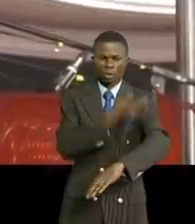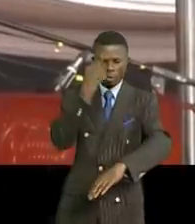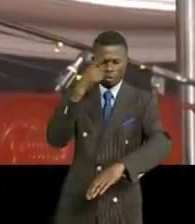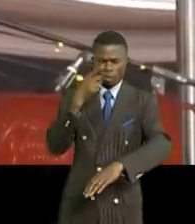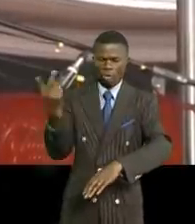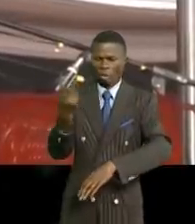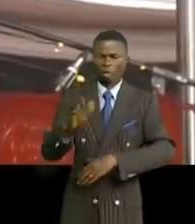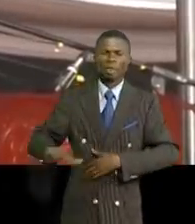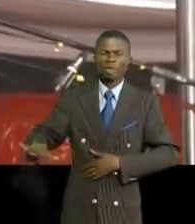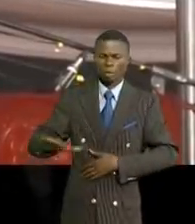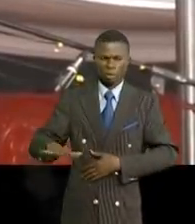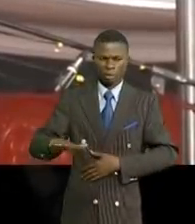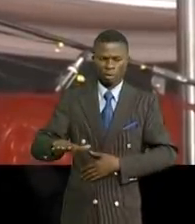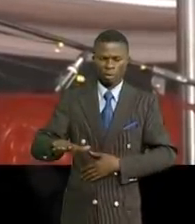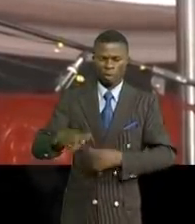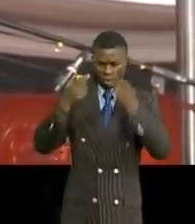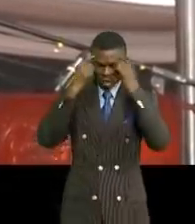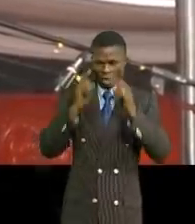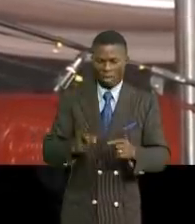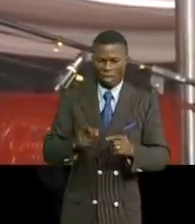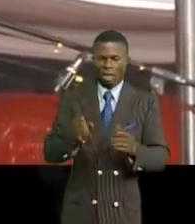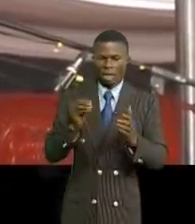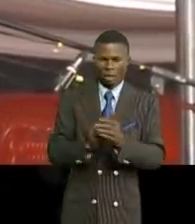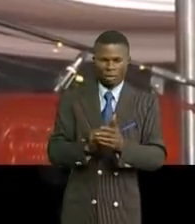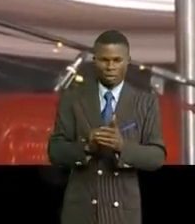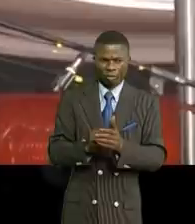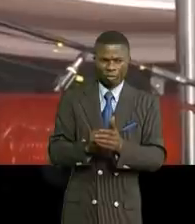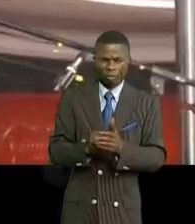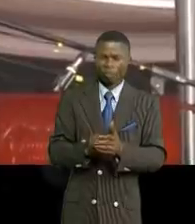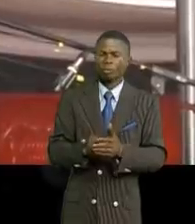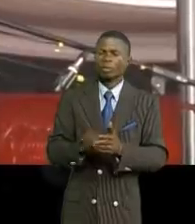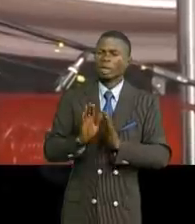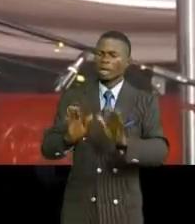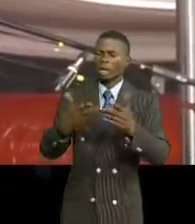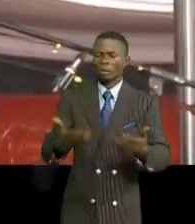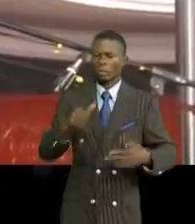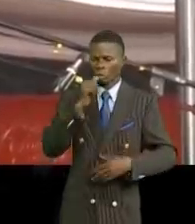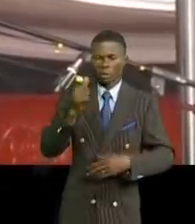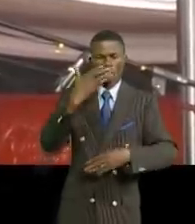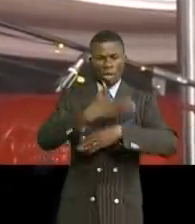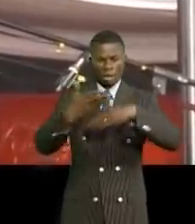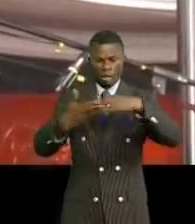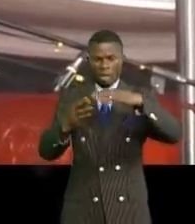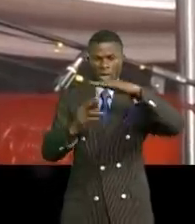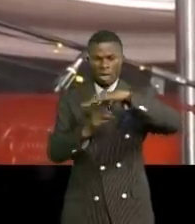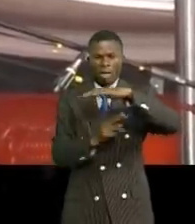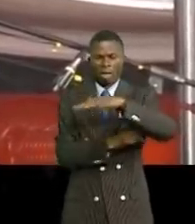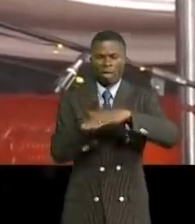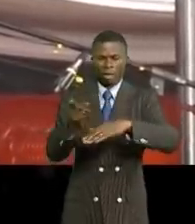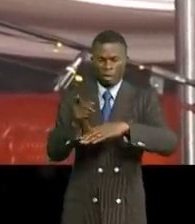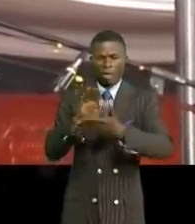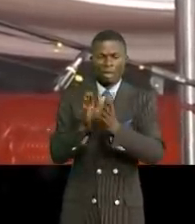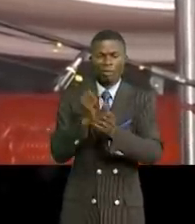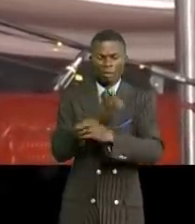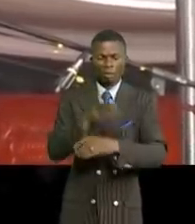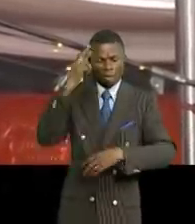fin il a conclu non salées scène fera le public que la construction de ces ponts et l'accomplissement du